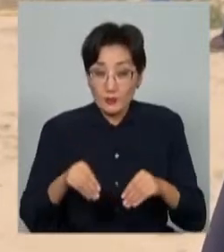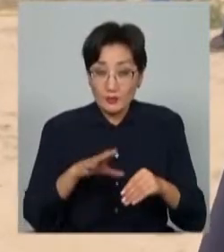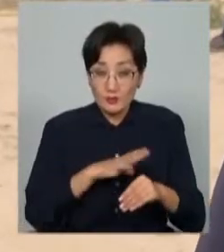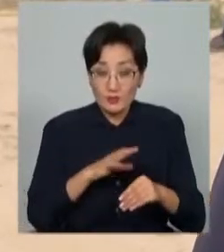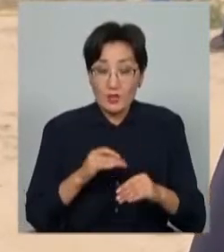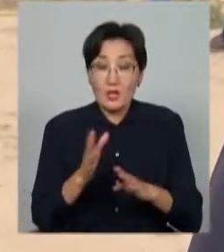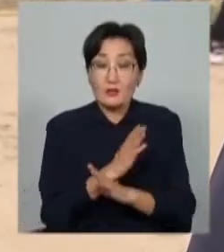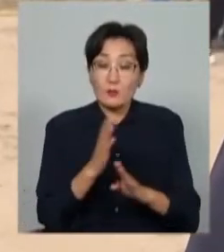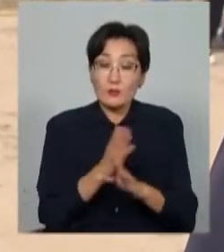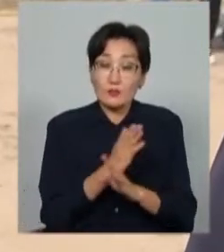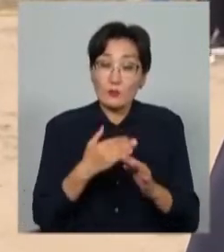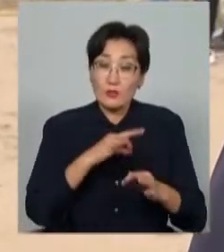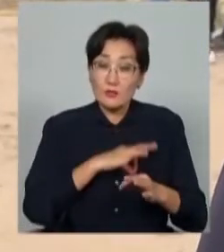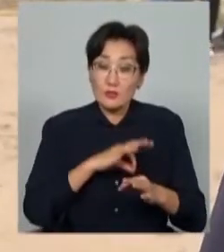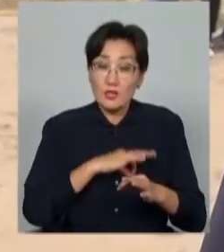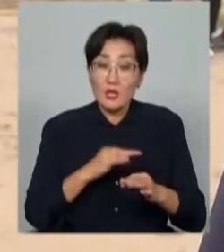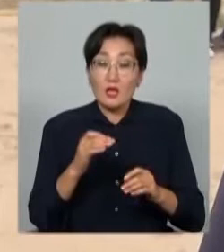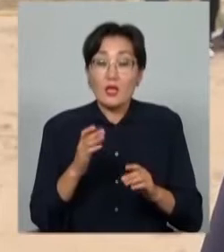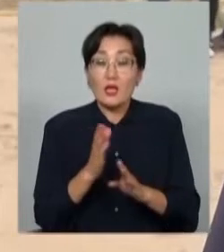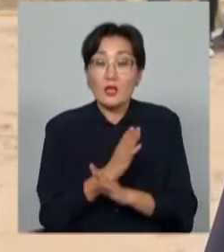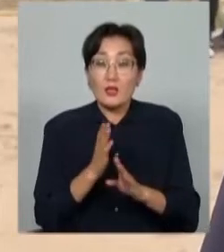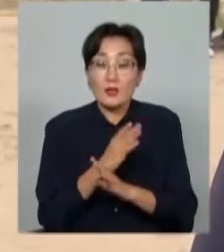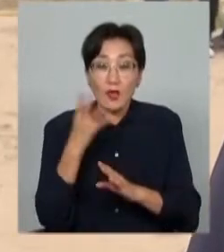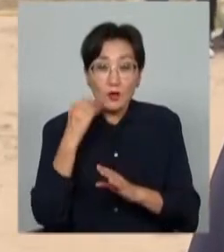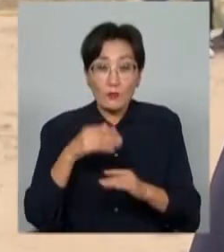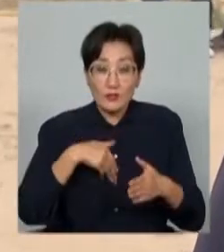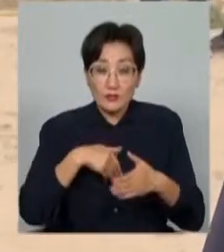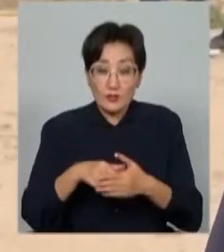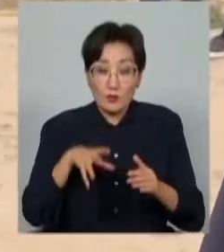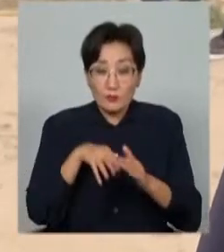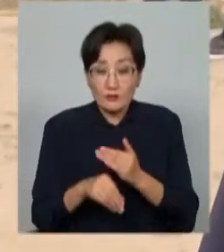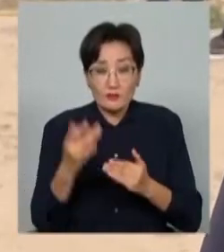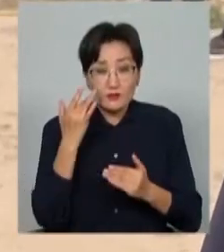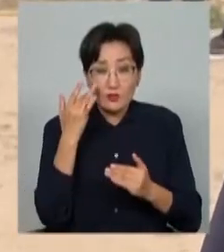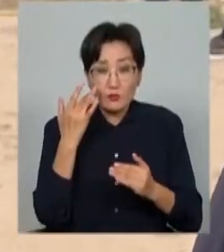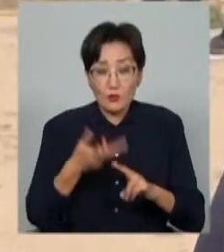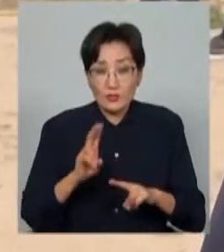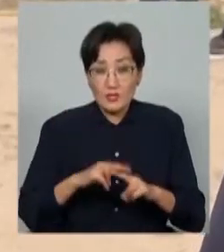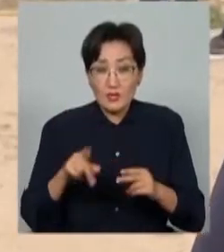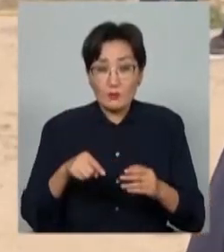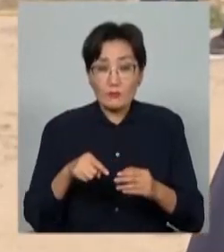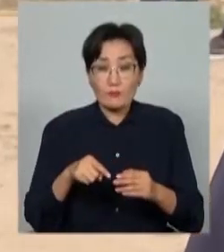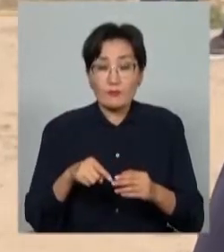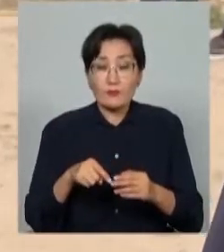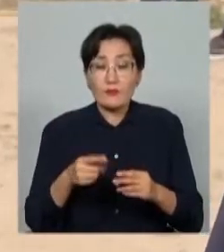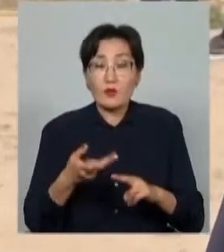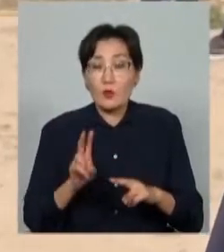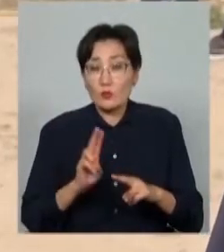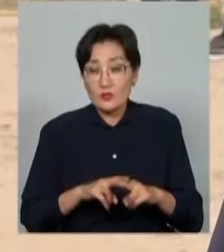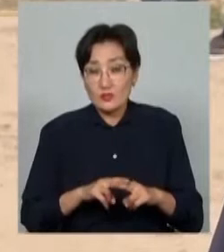де табиғатты пайдалану Ек Алматы активистері аясында әрқашан осы қалаушылардың несімен